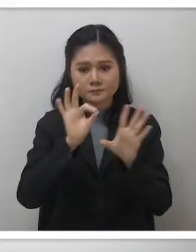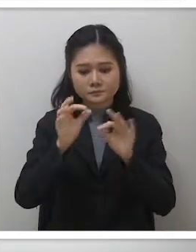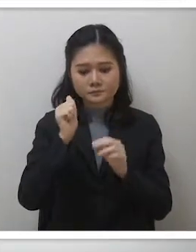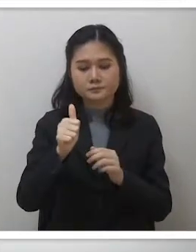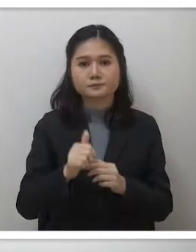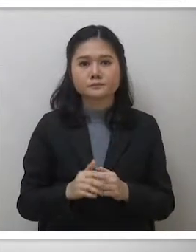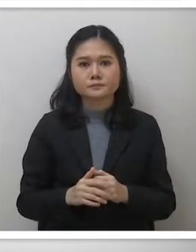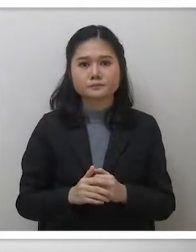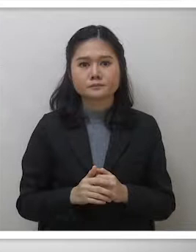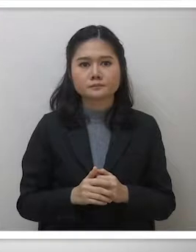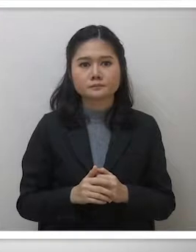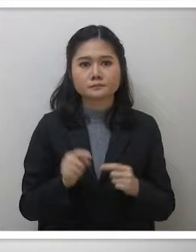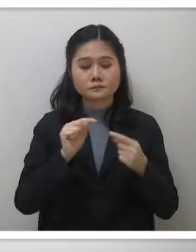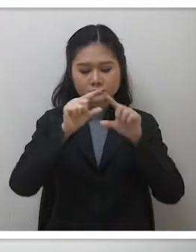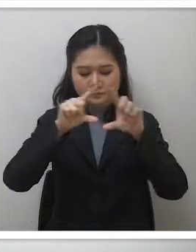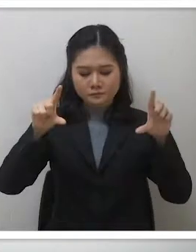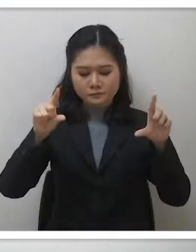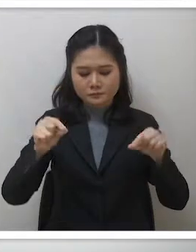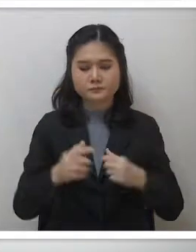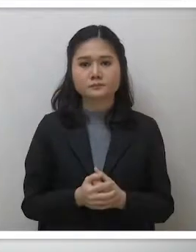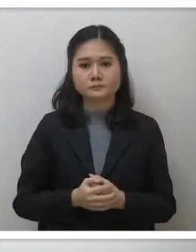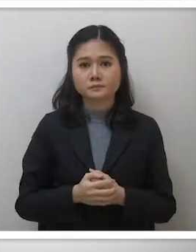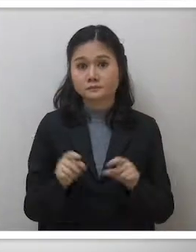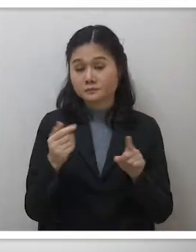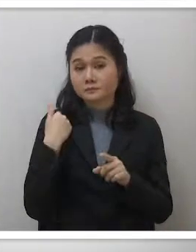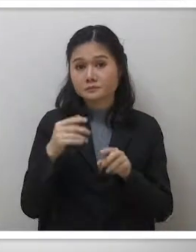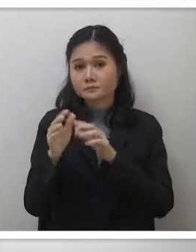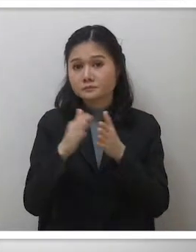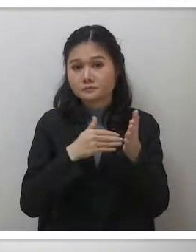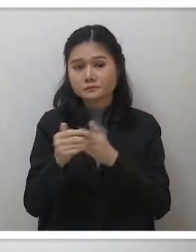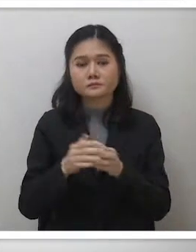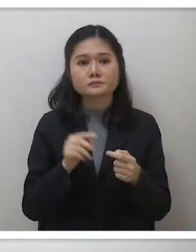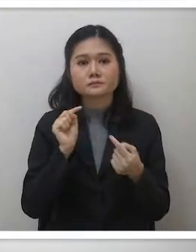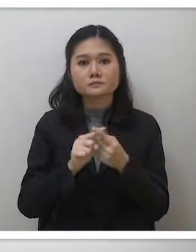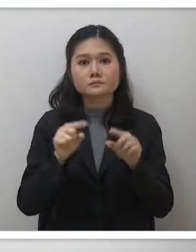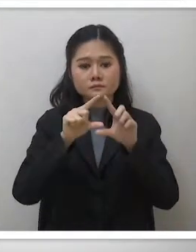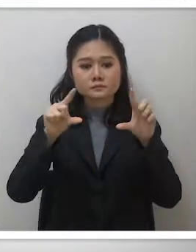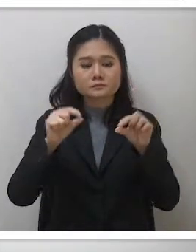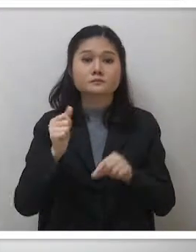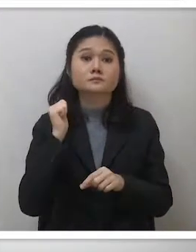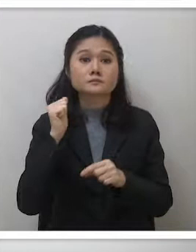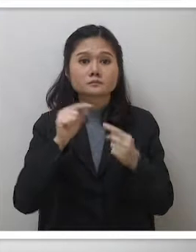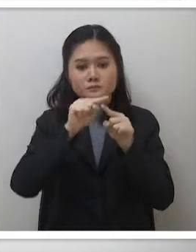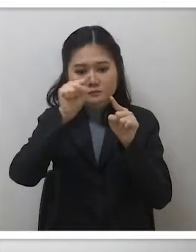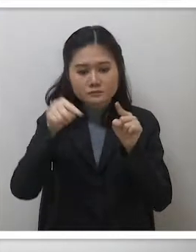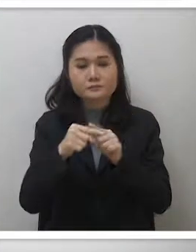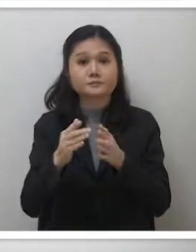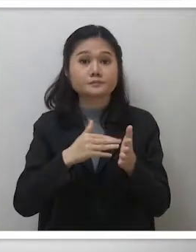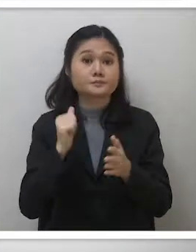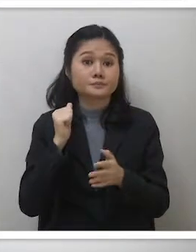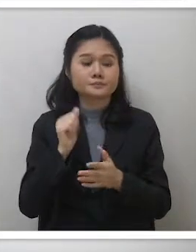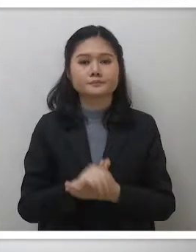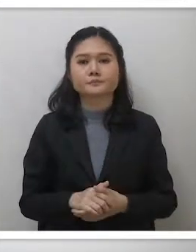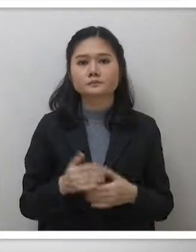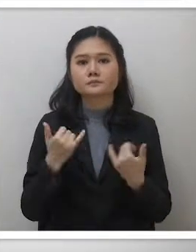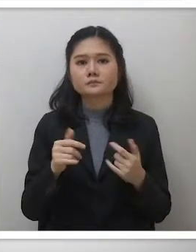ไหมฮะกรอบเนี้ยเขาจะมีเฉดสีจากเนี้ยสีเดิมในวงกลมเนี้ยคือสีเดิม